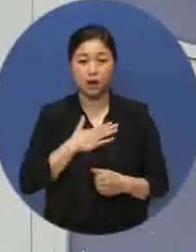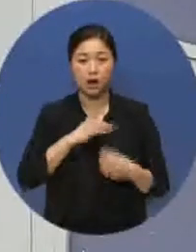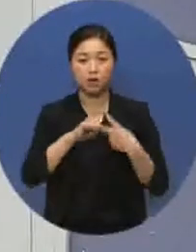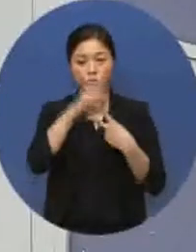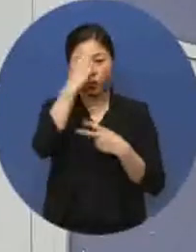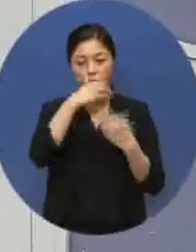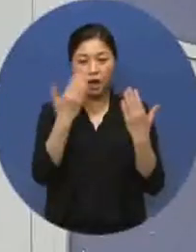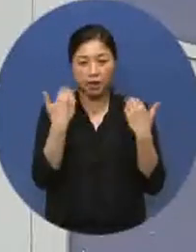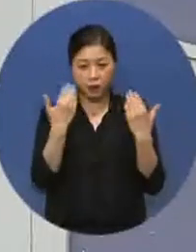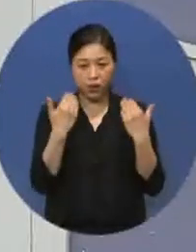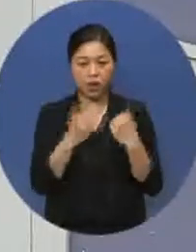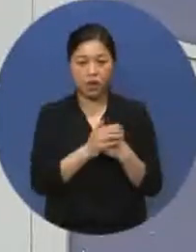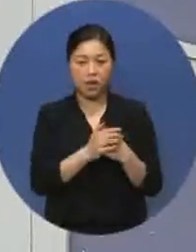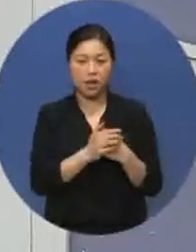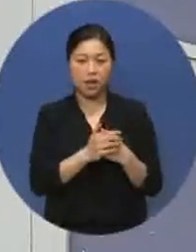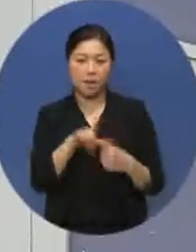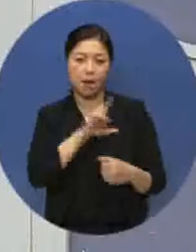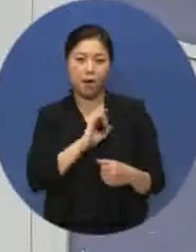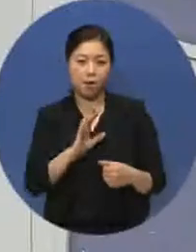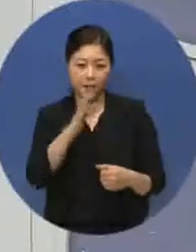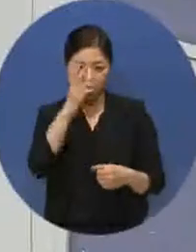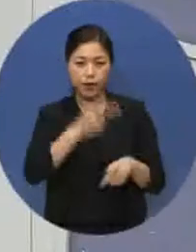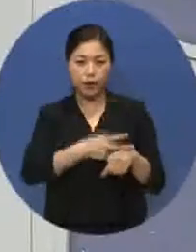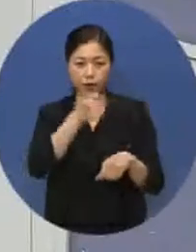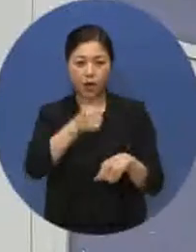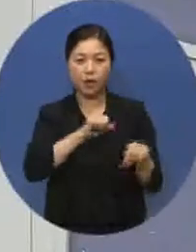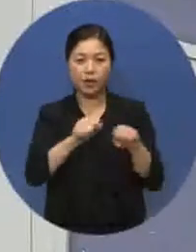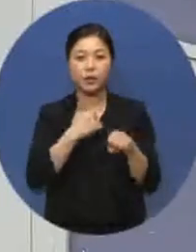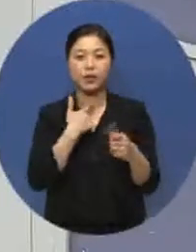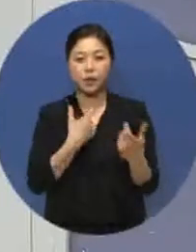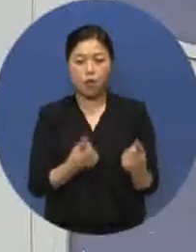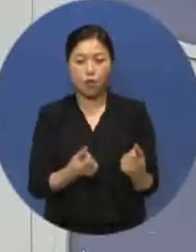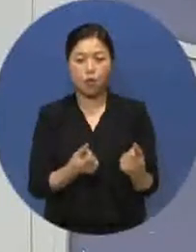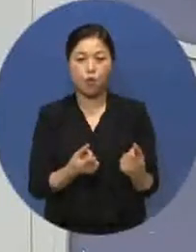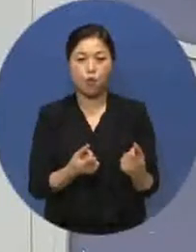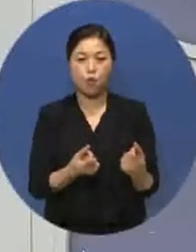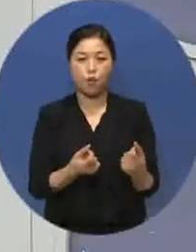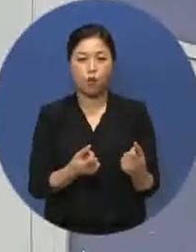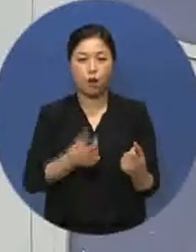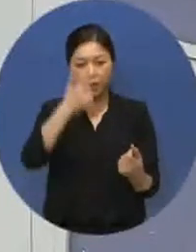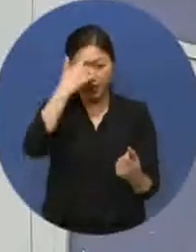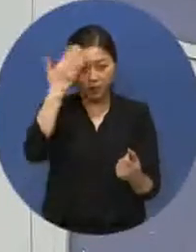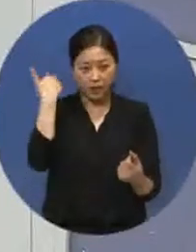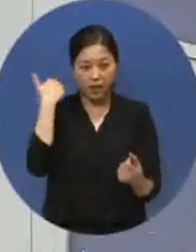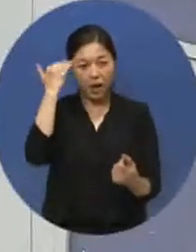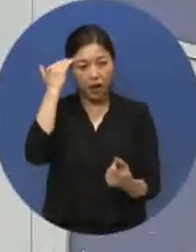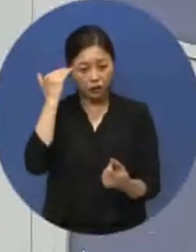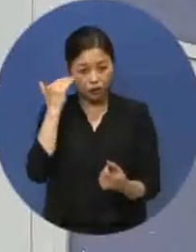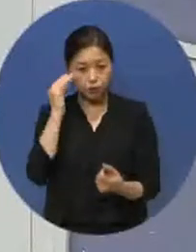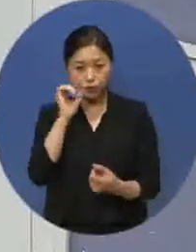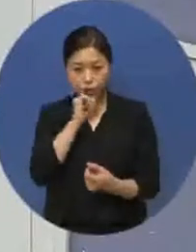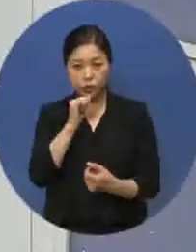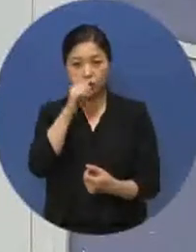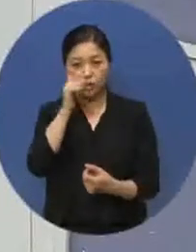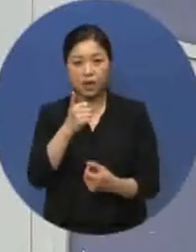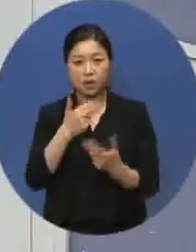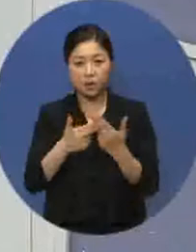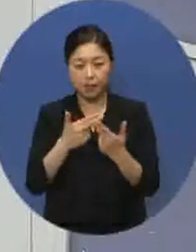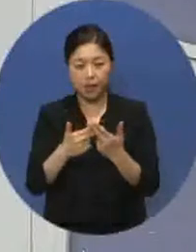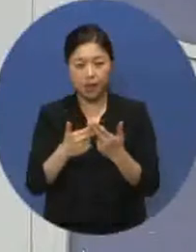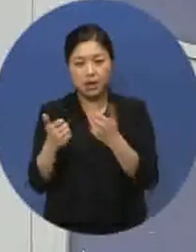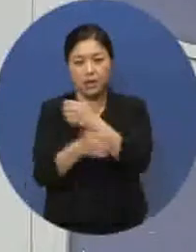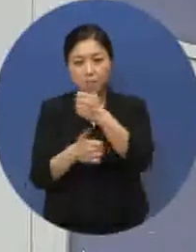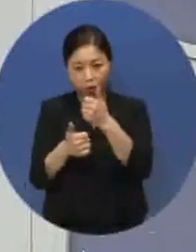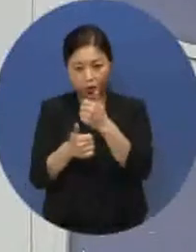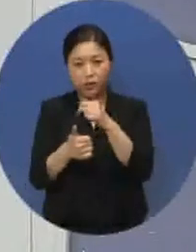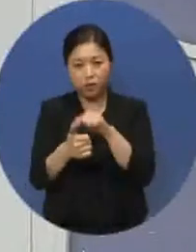중고등학교 명예 변호사, 명예 교사 활동을 했고 또한 이제 그 예전에 대한변호사협회 임원으로 있을 때